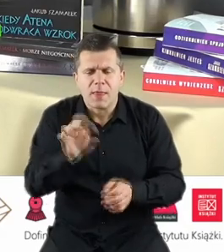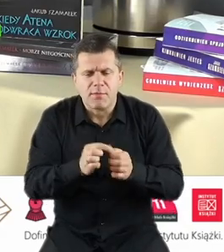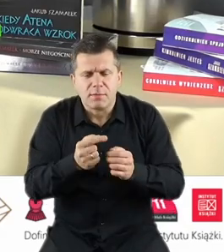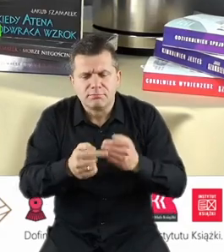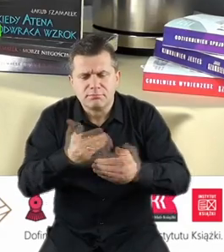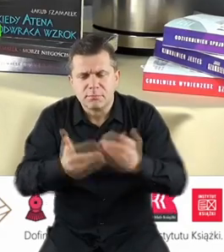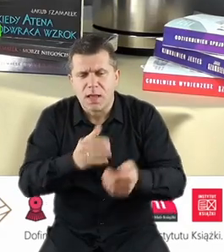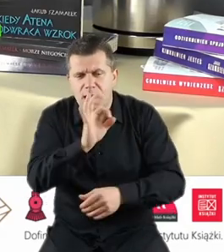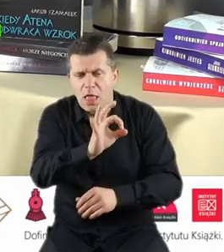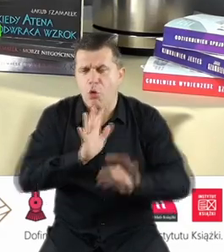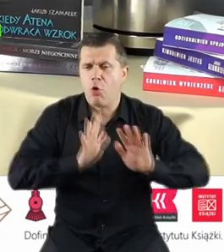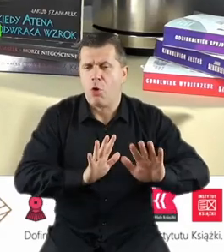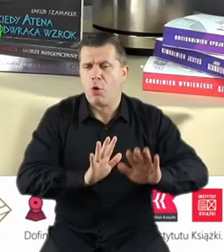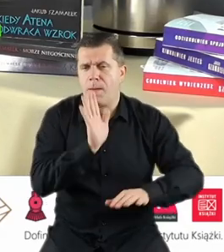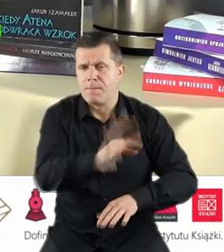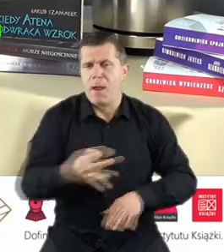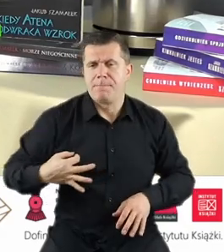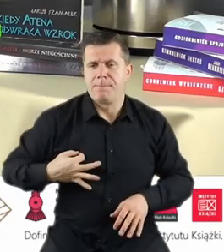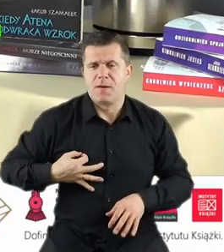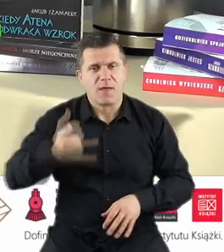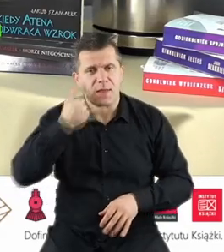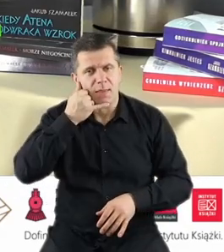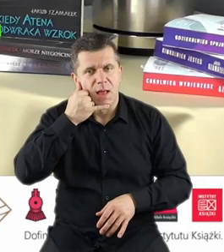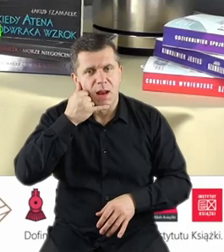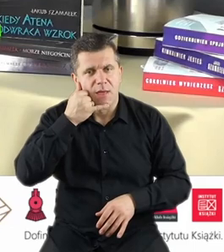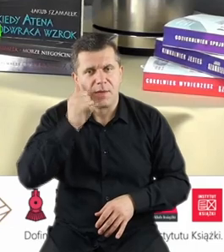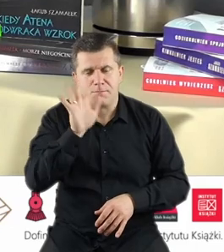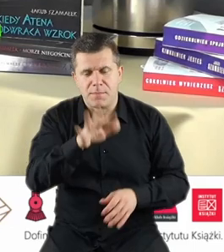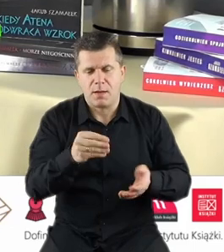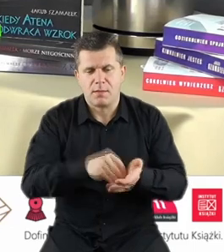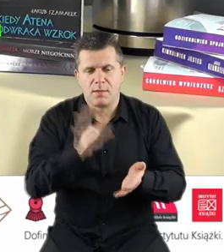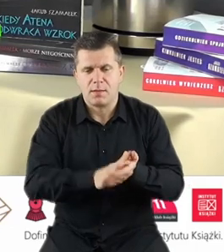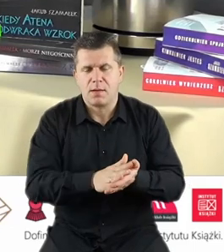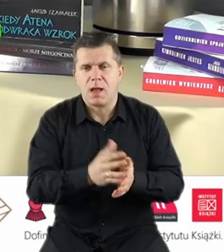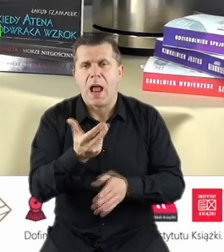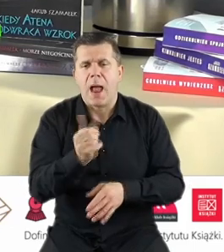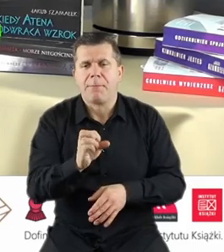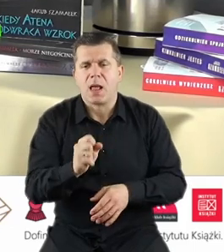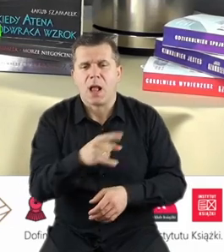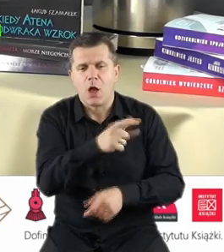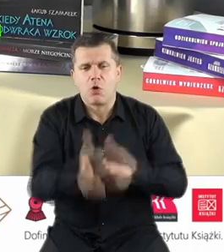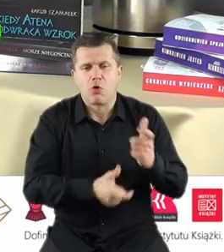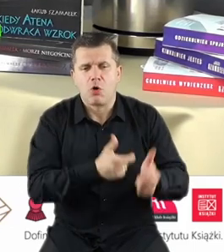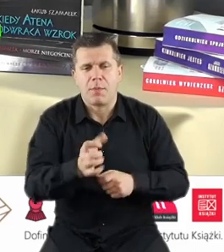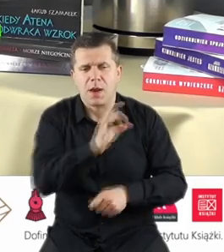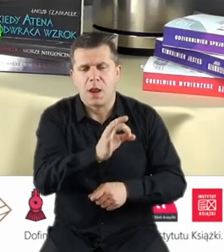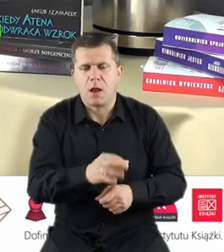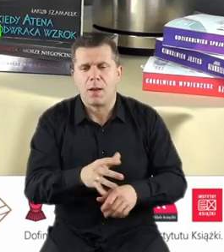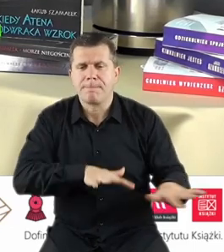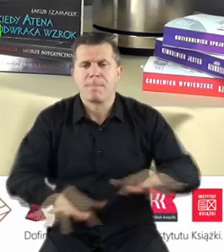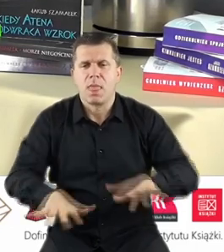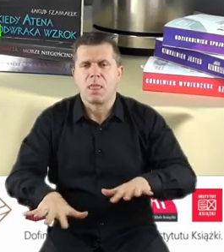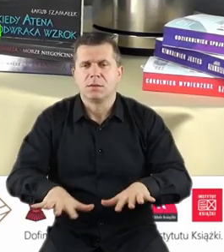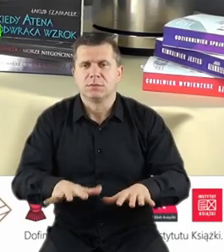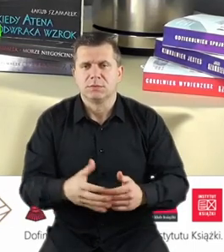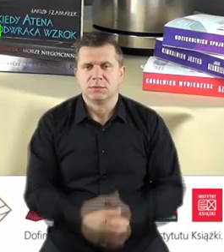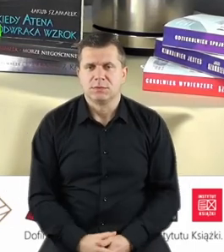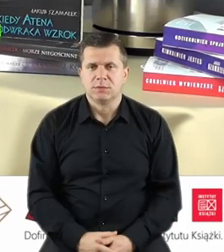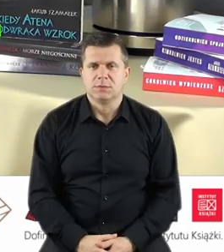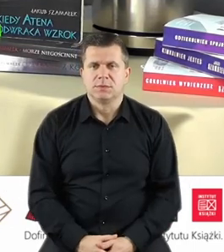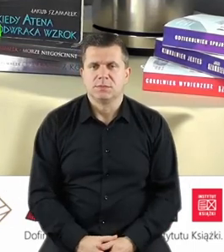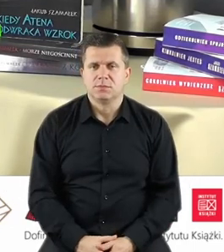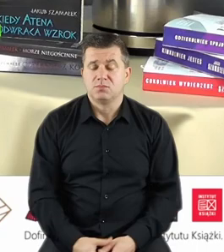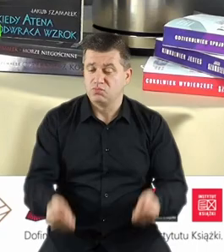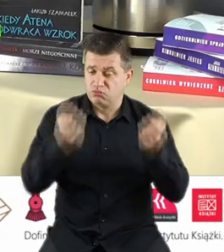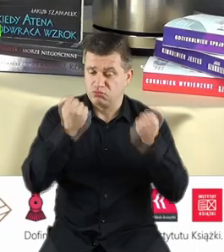z jego ochroniarzy miał prywatny telefon, na którym miał zainstalowaną aplikację, która logowała jego położenie. Więc no ciężko